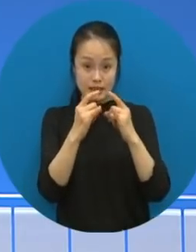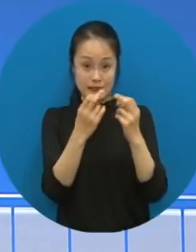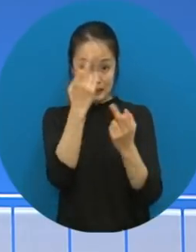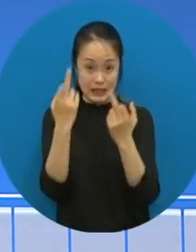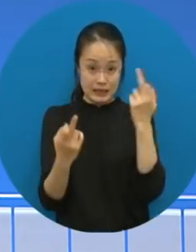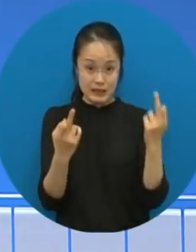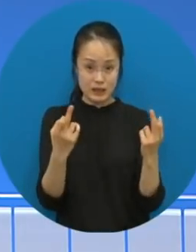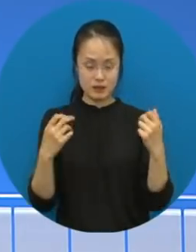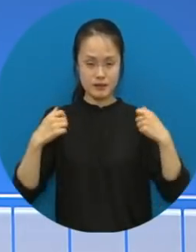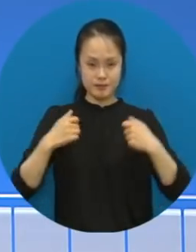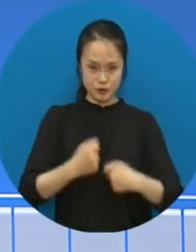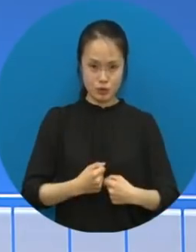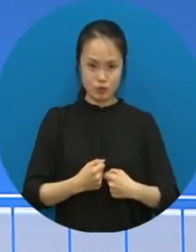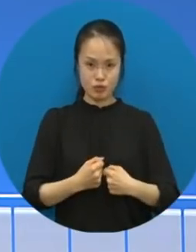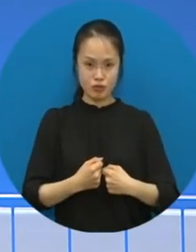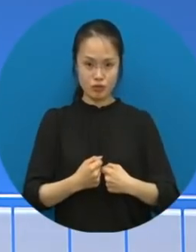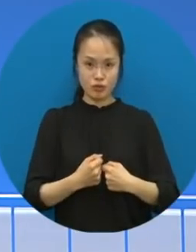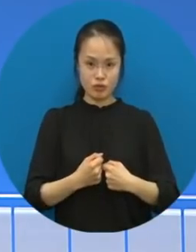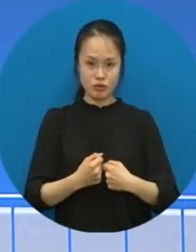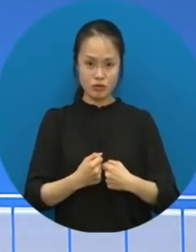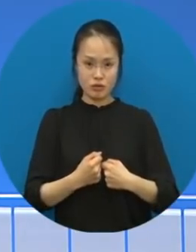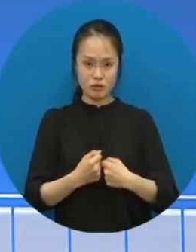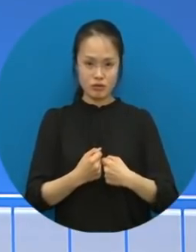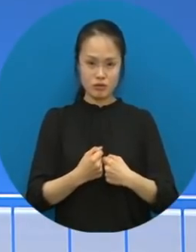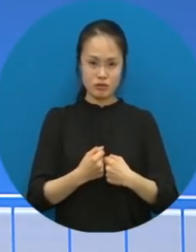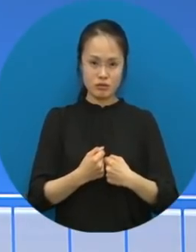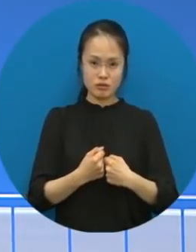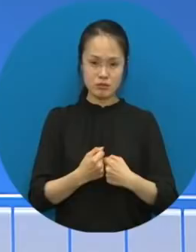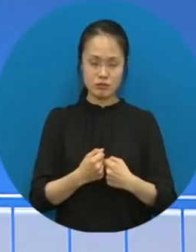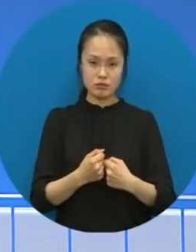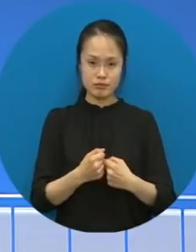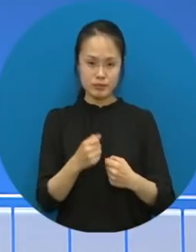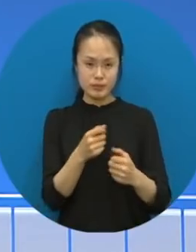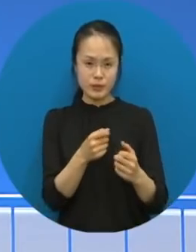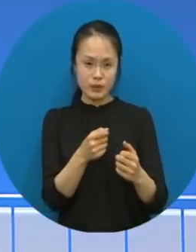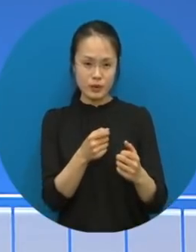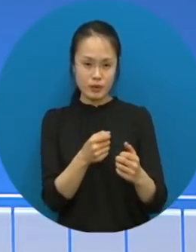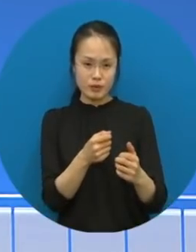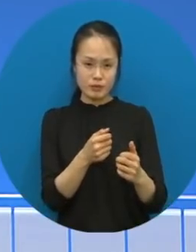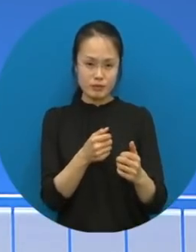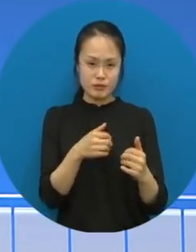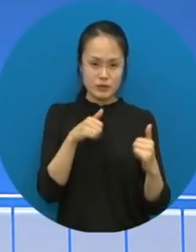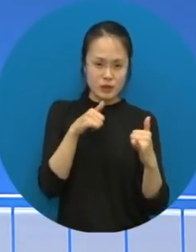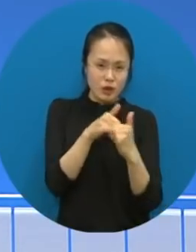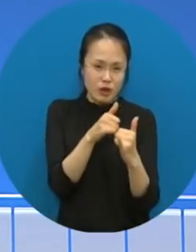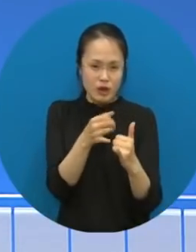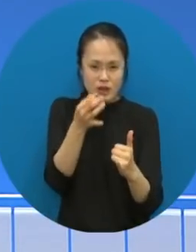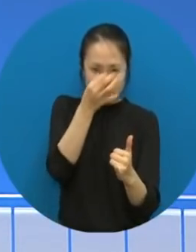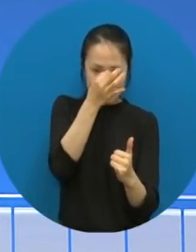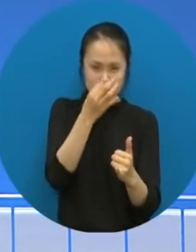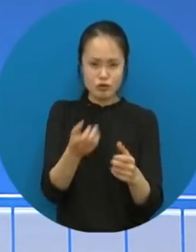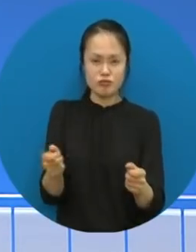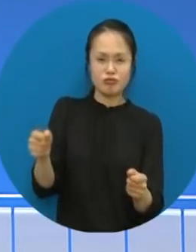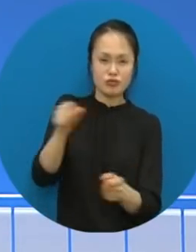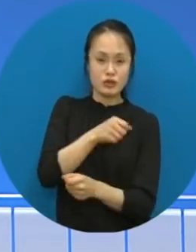가세계 상을 베풀어 놓으며 무늬에게 섞은 술을 가득히 붓는 너여.